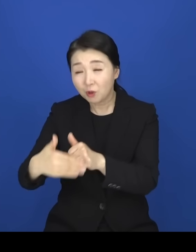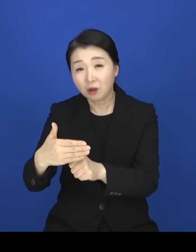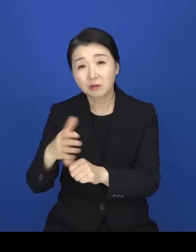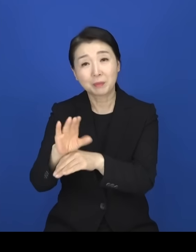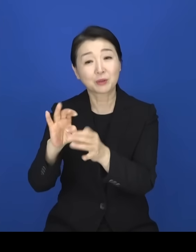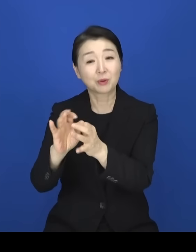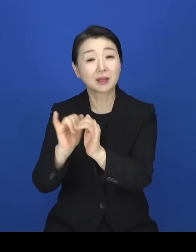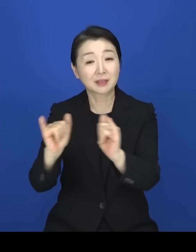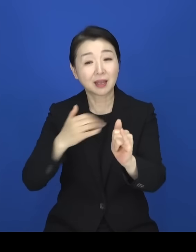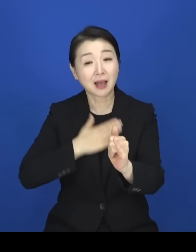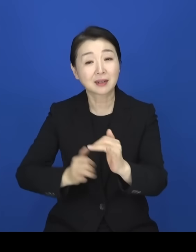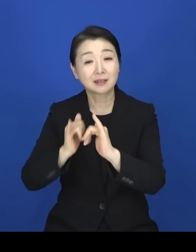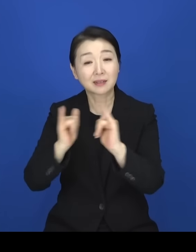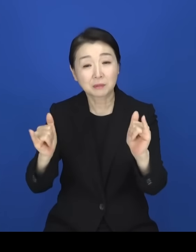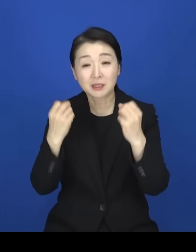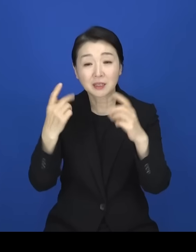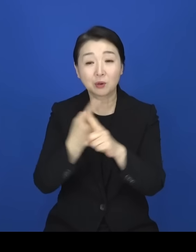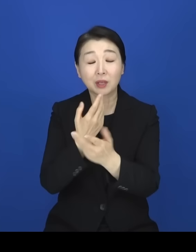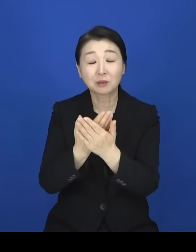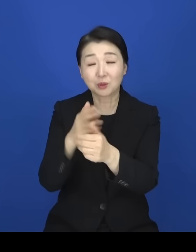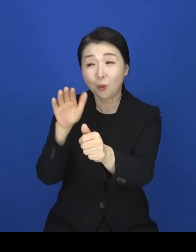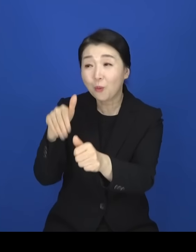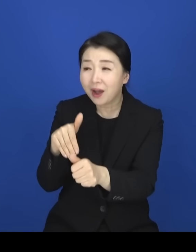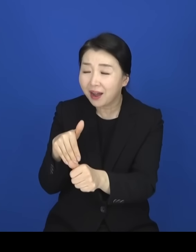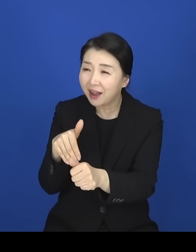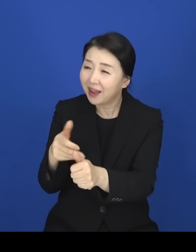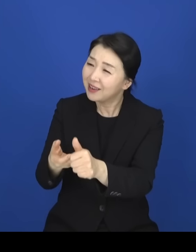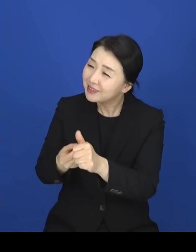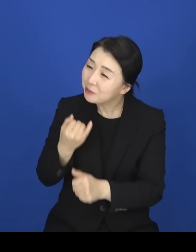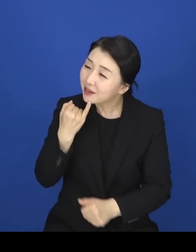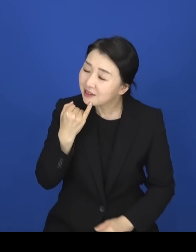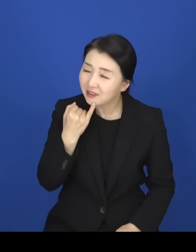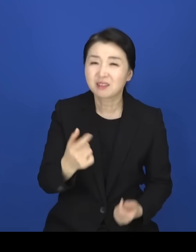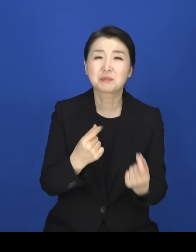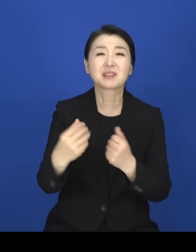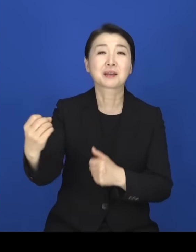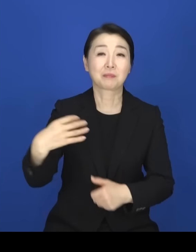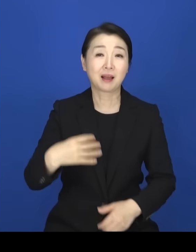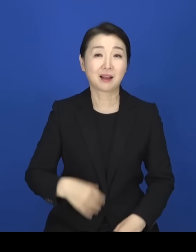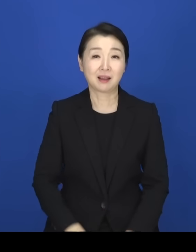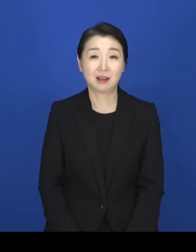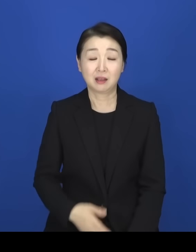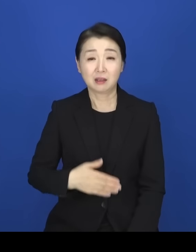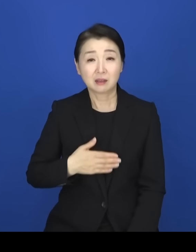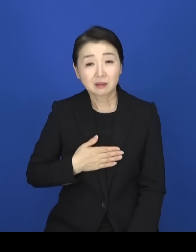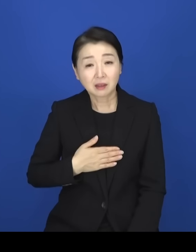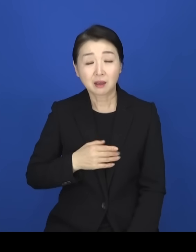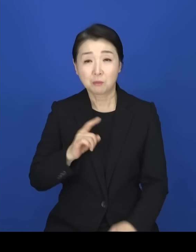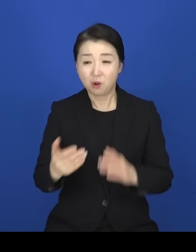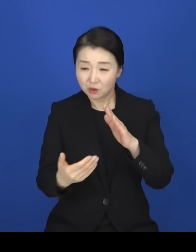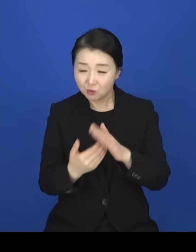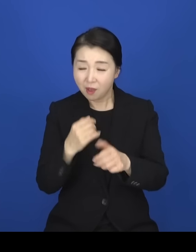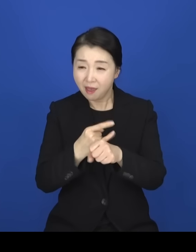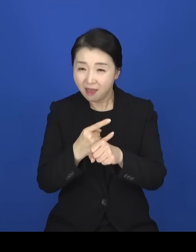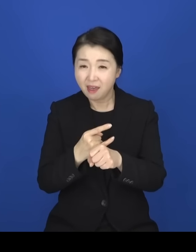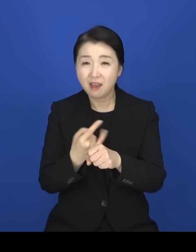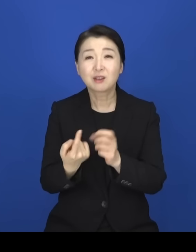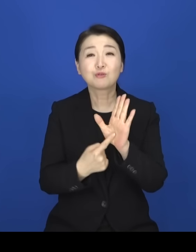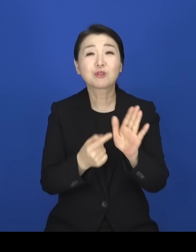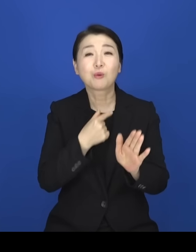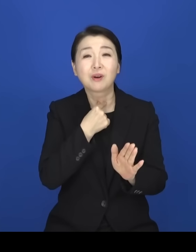관계자들이나 지인들에게 새롭게 해서 한번 나오라고 얘기하면 비슷한 답을 많이 하세요. 내가 뭘 좀 이루어 놓고 나갈게.